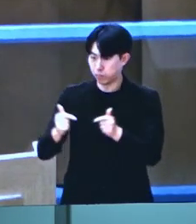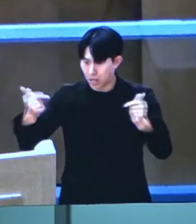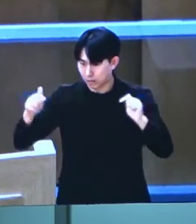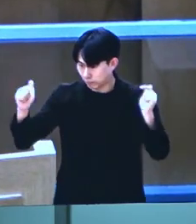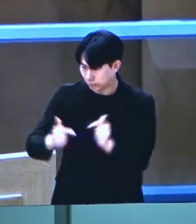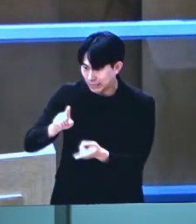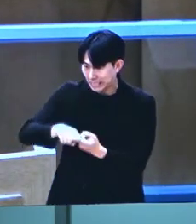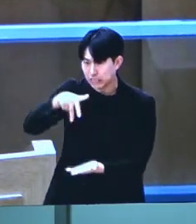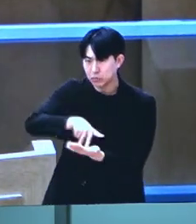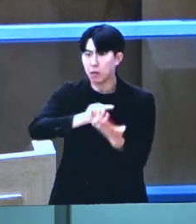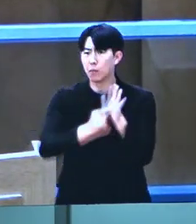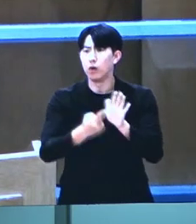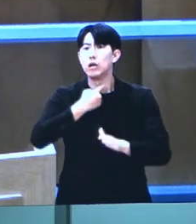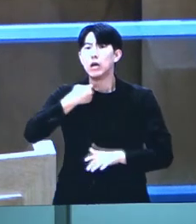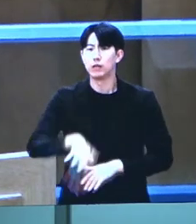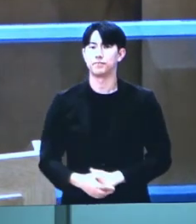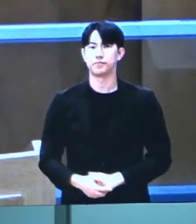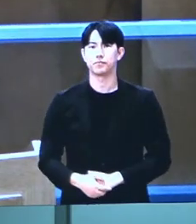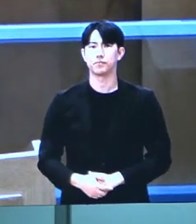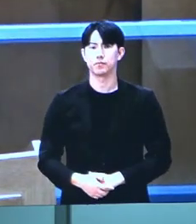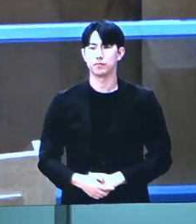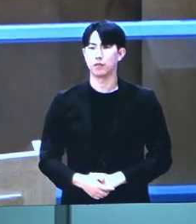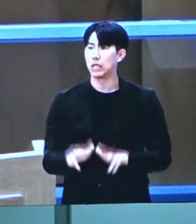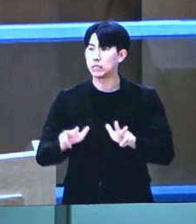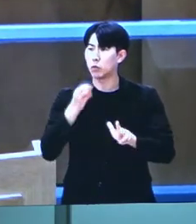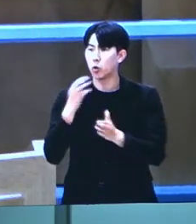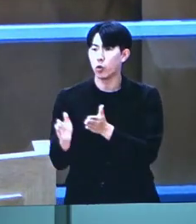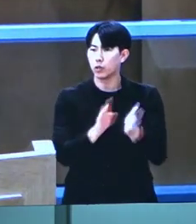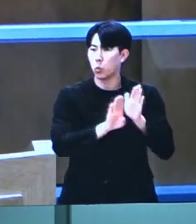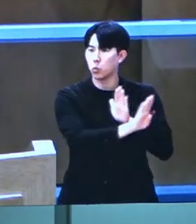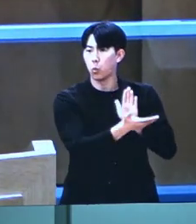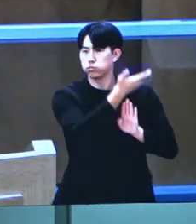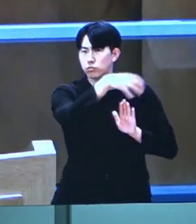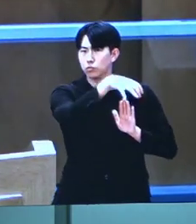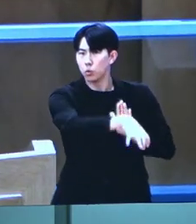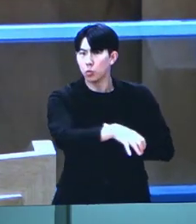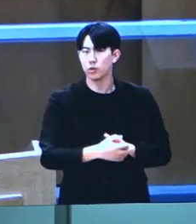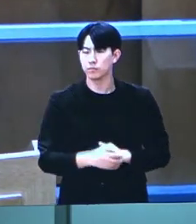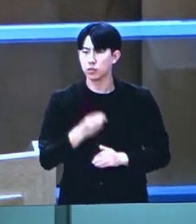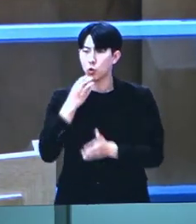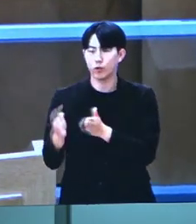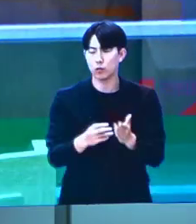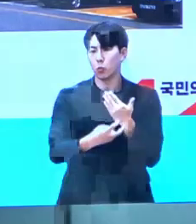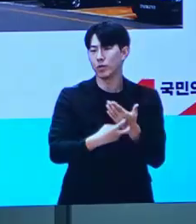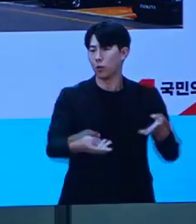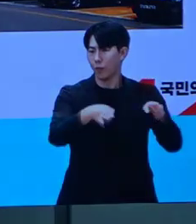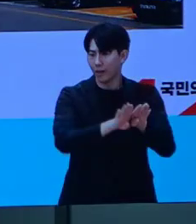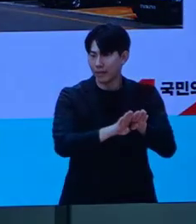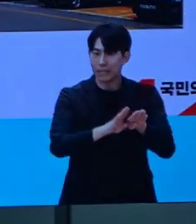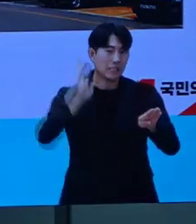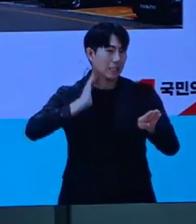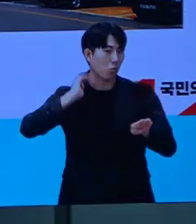입장 표명을 하지 않았다는 것입니다. 현재 경기도 동북구인 경기도 의료원은 의정부